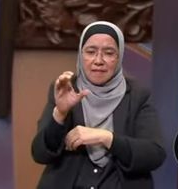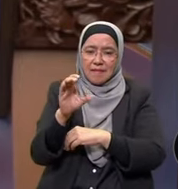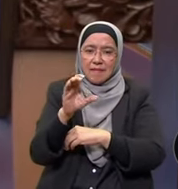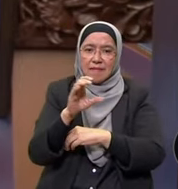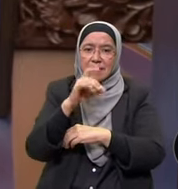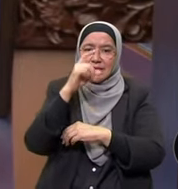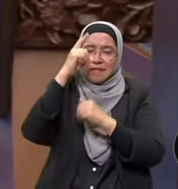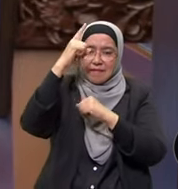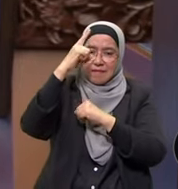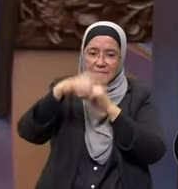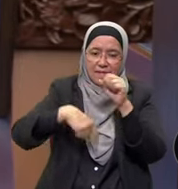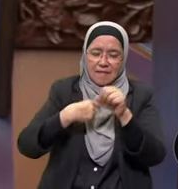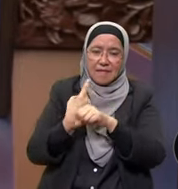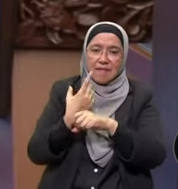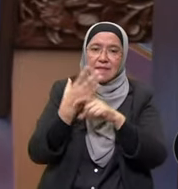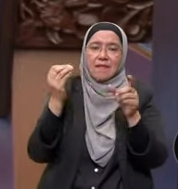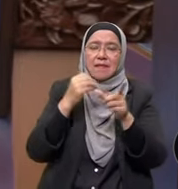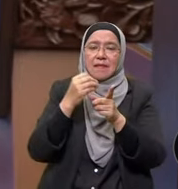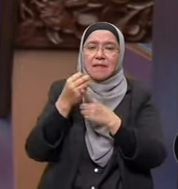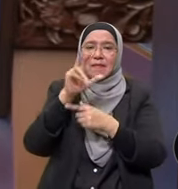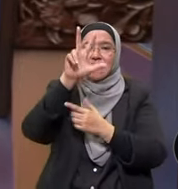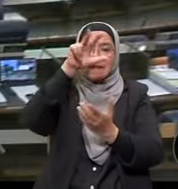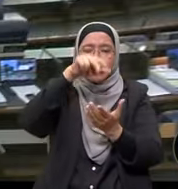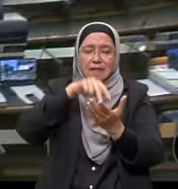seumur hidup sekian terima kasih baik